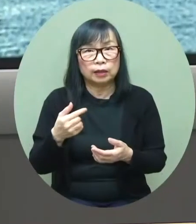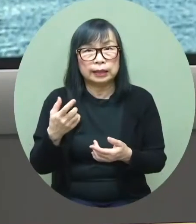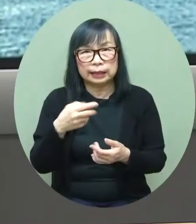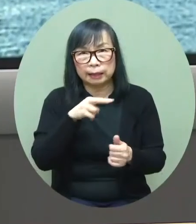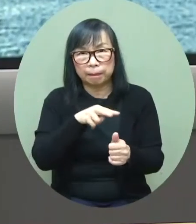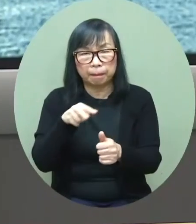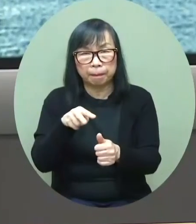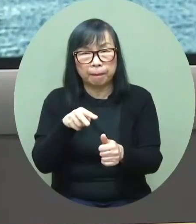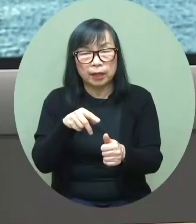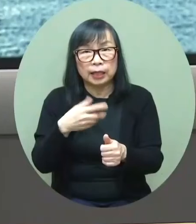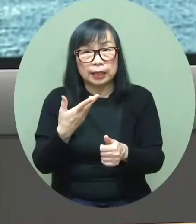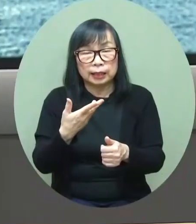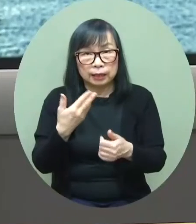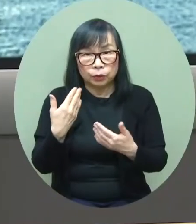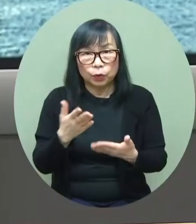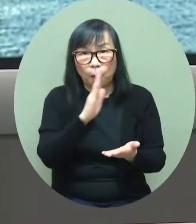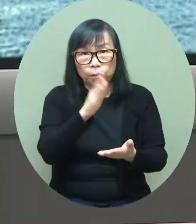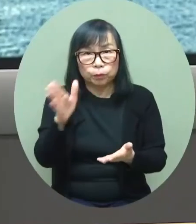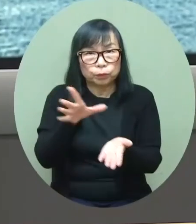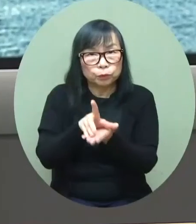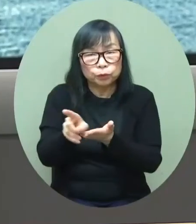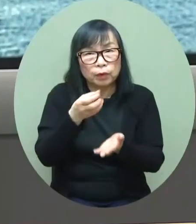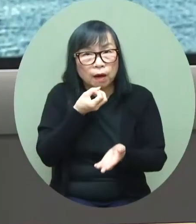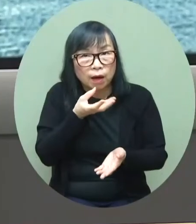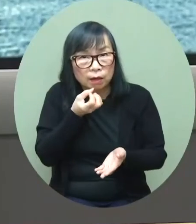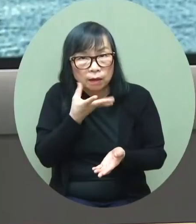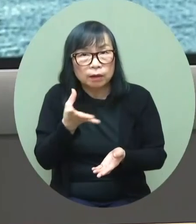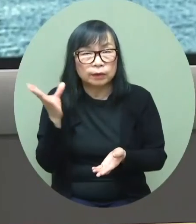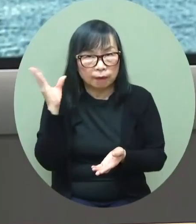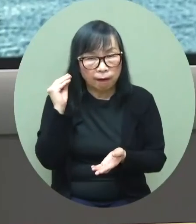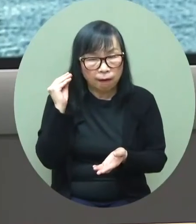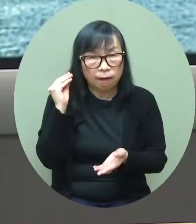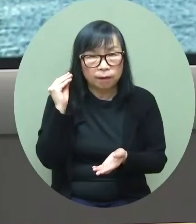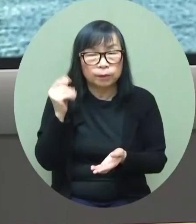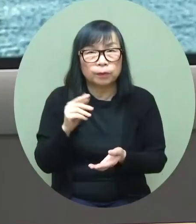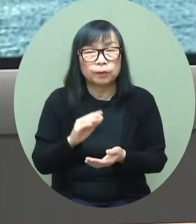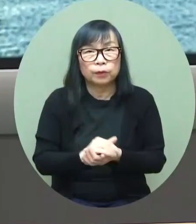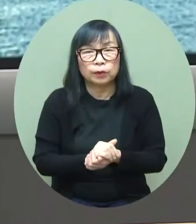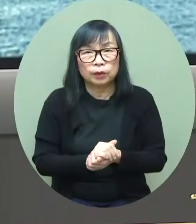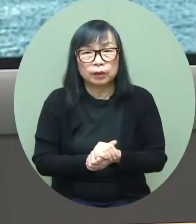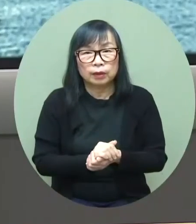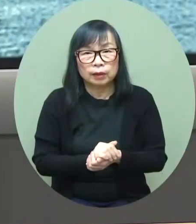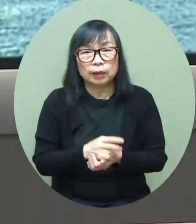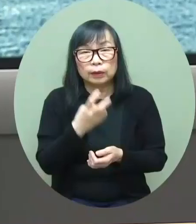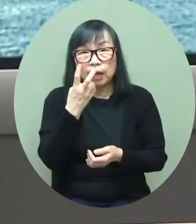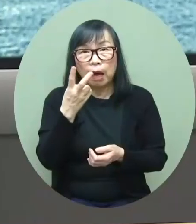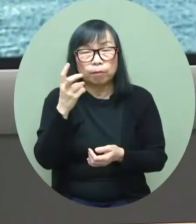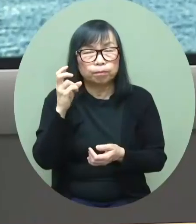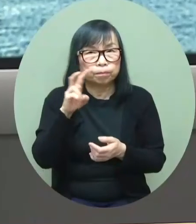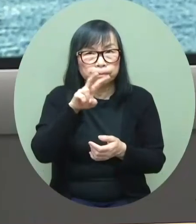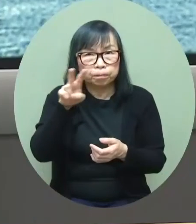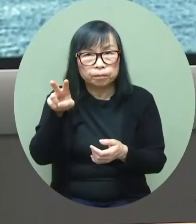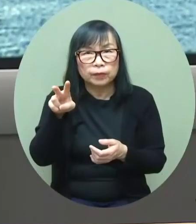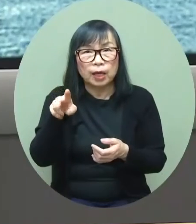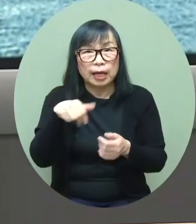握緊嘅。咁當然嚟講，我諗唔同嘅專家嘅意見咧，我哋都會聽嘅，我哋都會即係。會探討呢件事，睇下無論喺